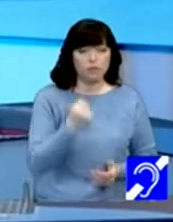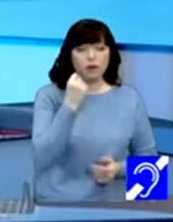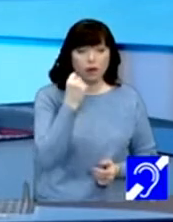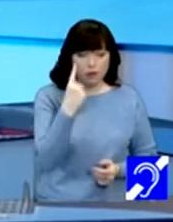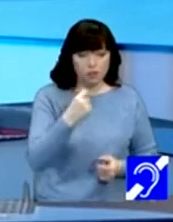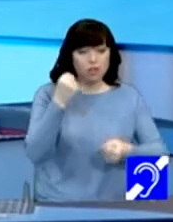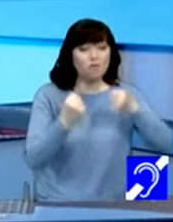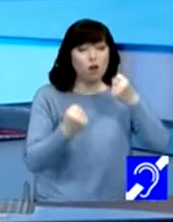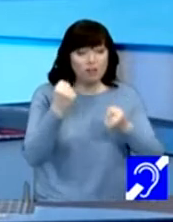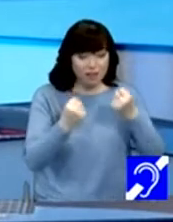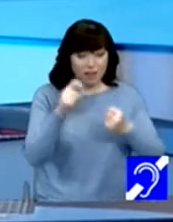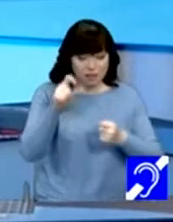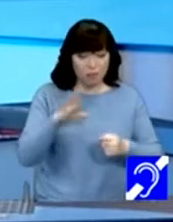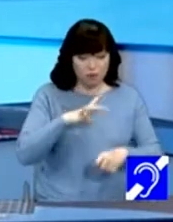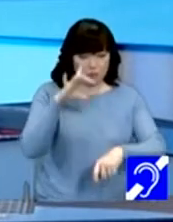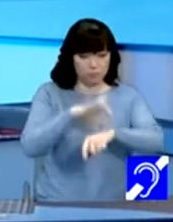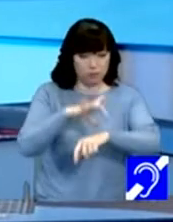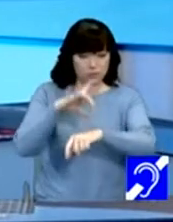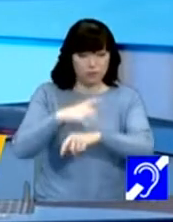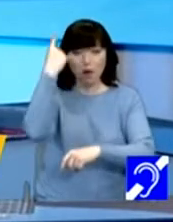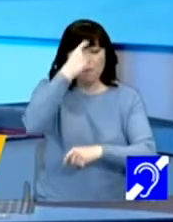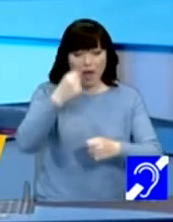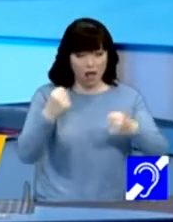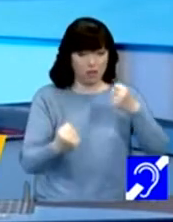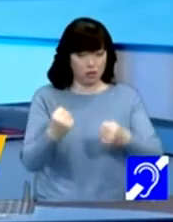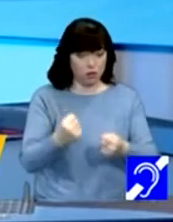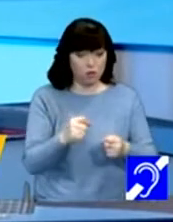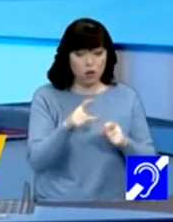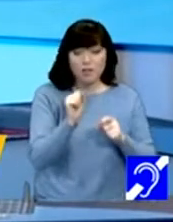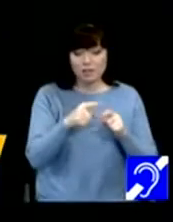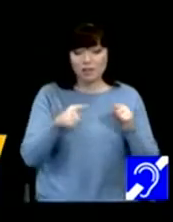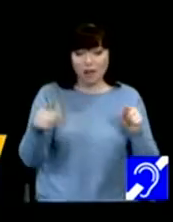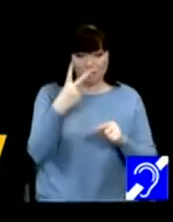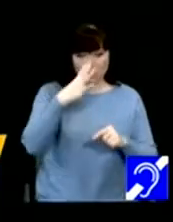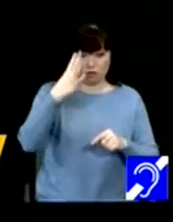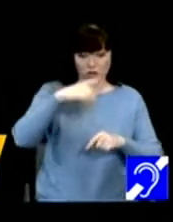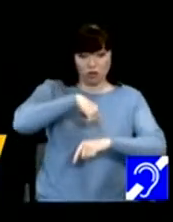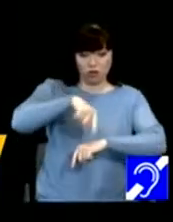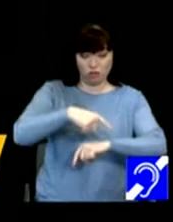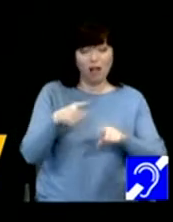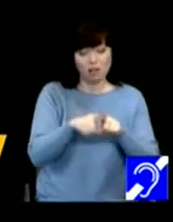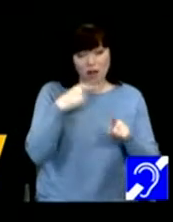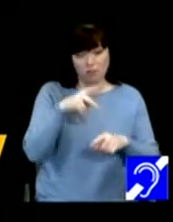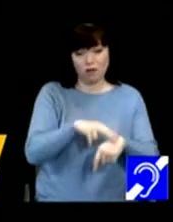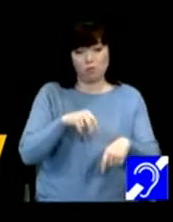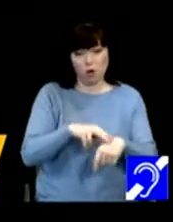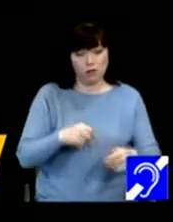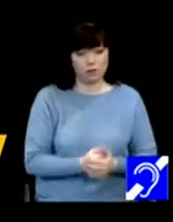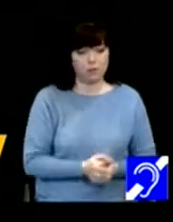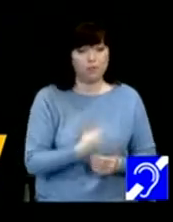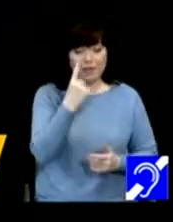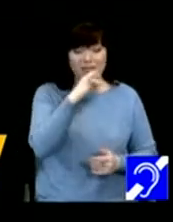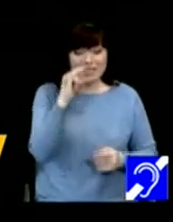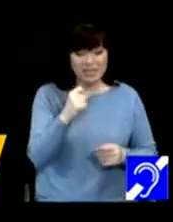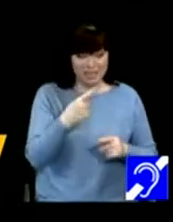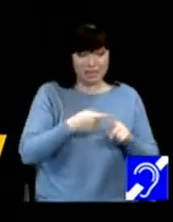Unsprezece șoferi au fost prinși în stare de ebrietate la volan doar în ultimele 24 de ore, anunță Poliția Republicii Moldova. Unul dintre